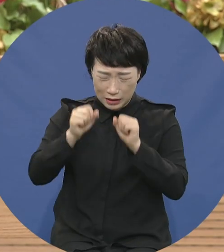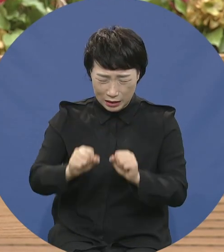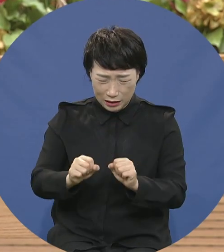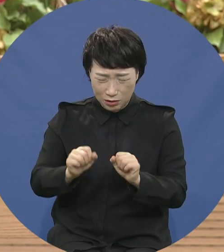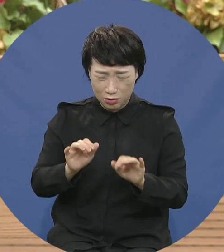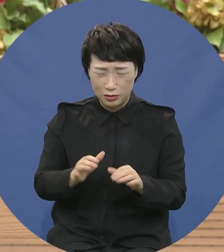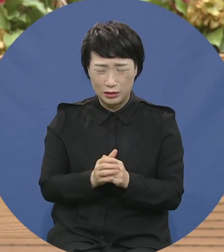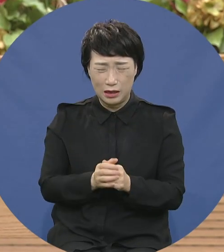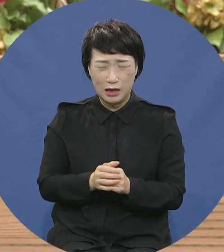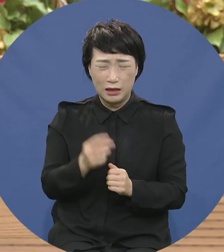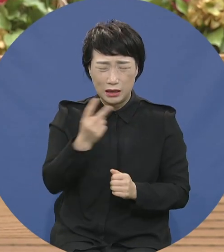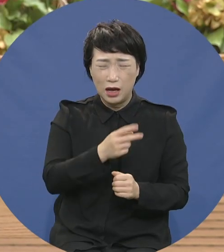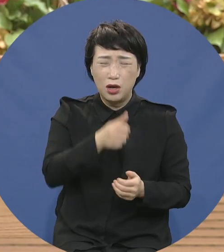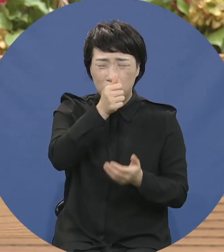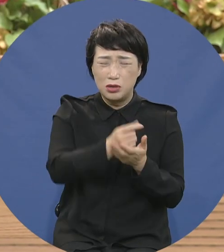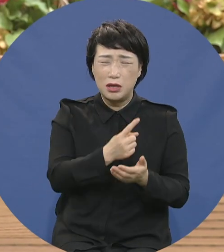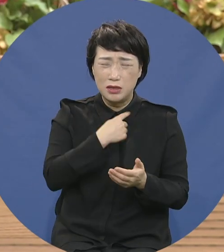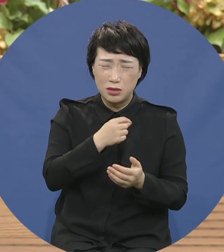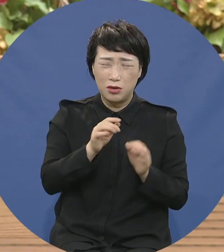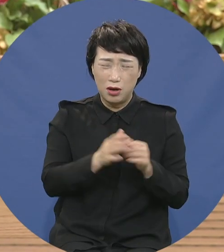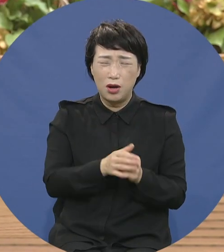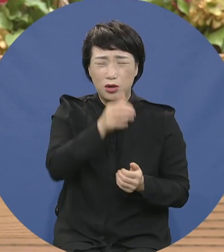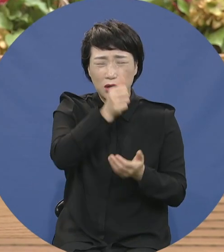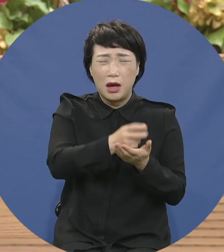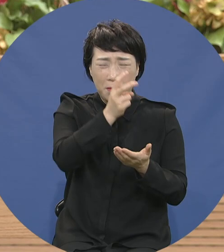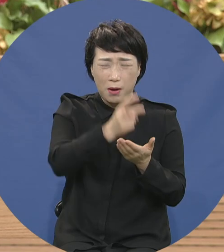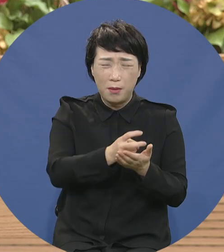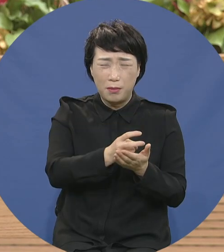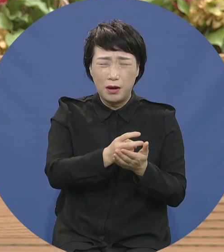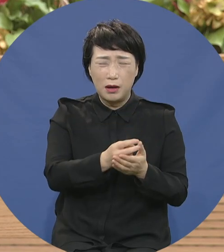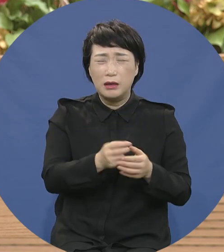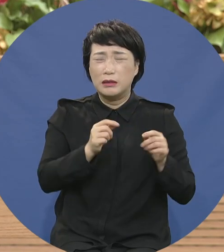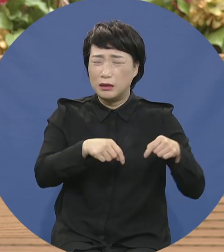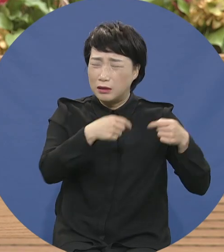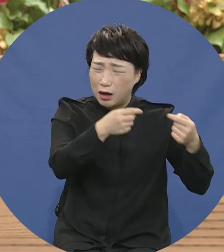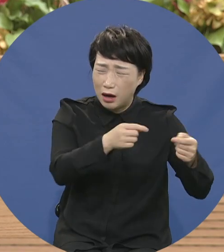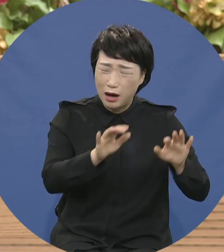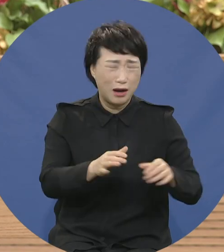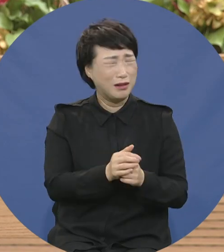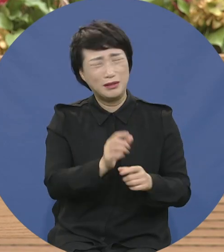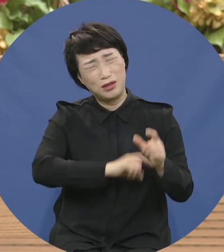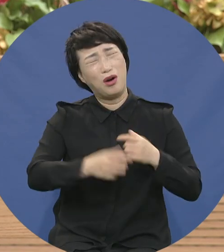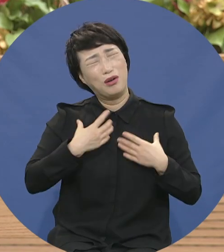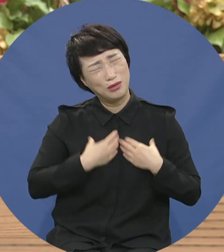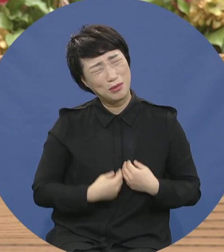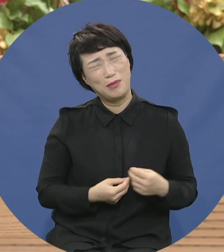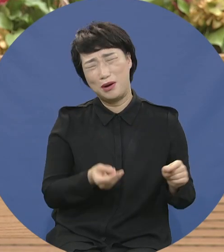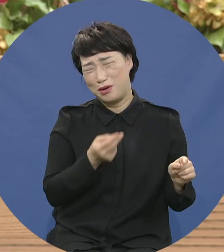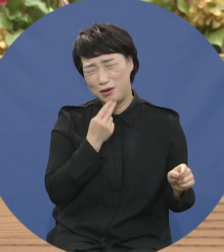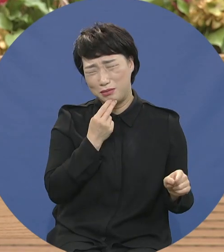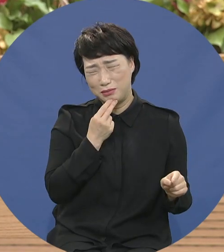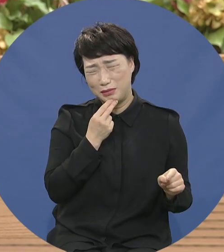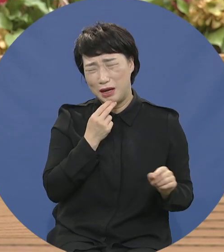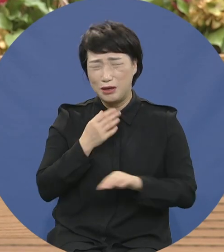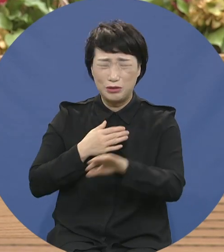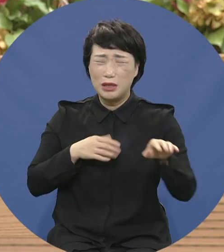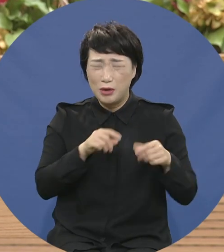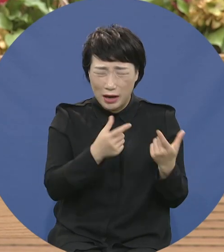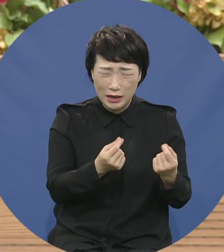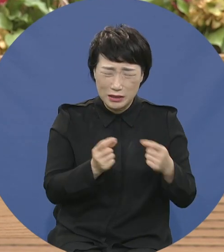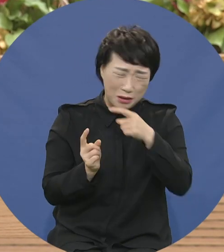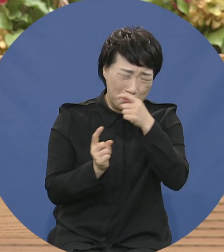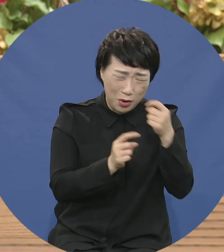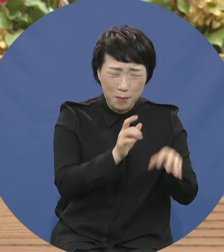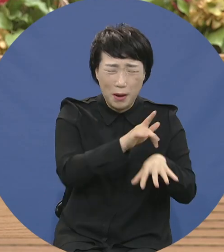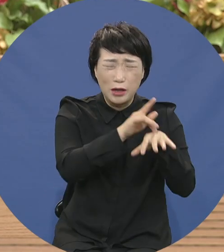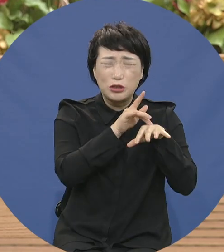있다가 다시 죄를 지어 죄의 법 안으로 들어갔다면 이보다 절망은 없습니다. 이렇게